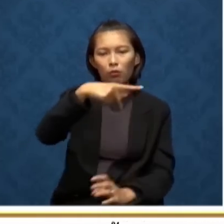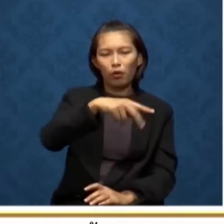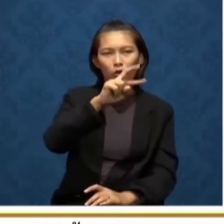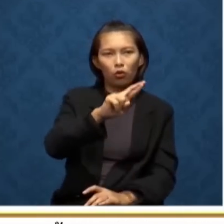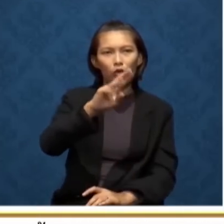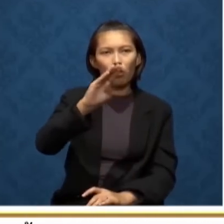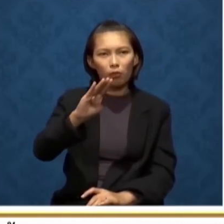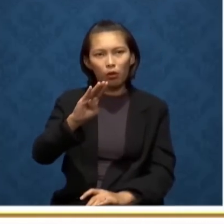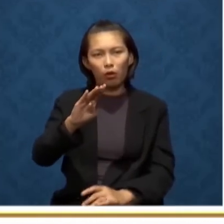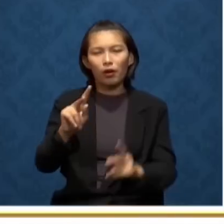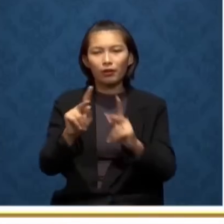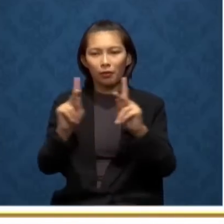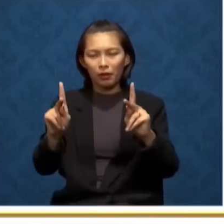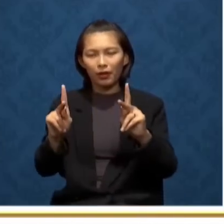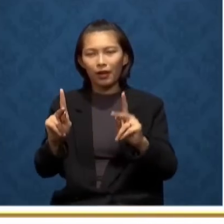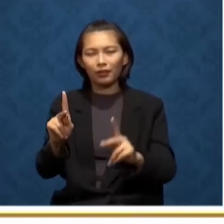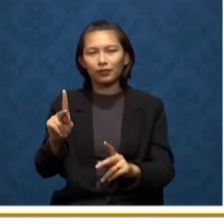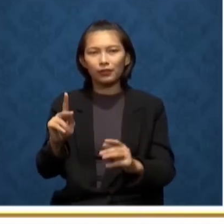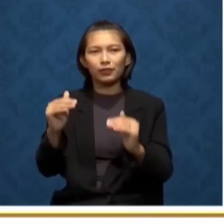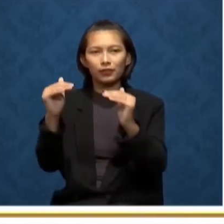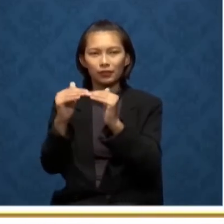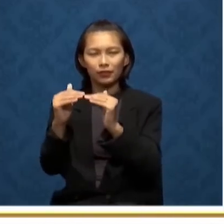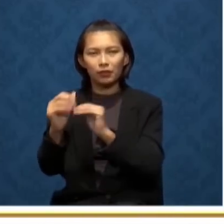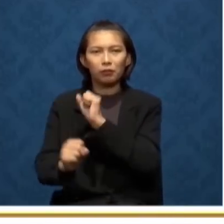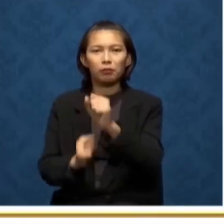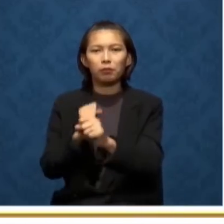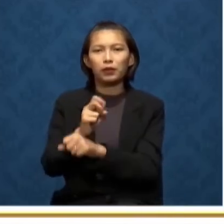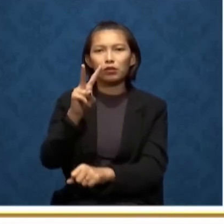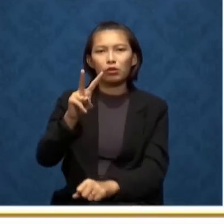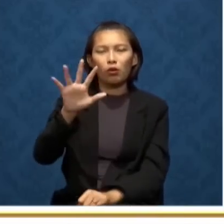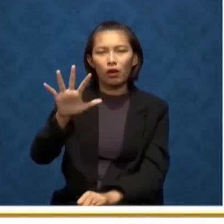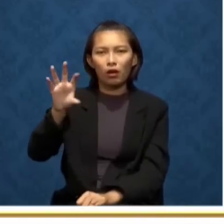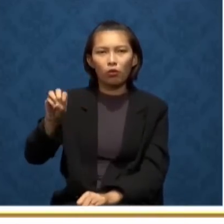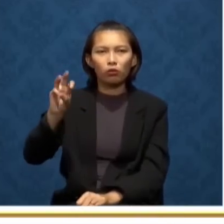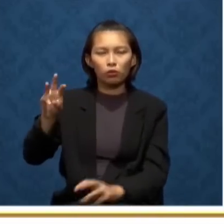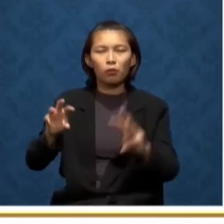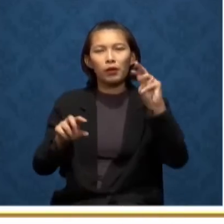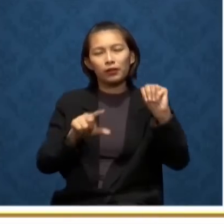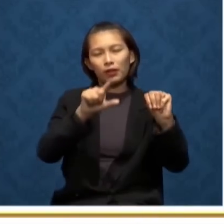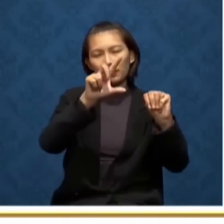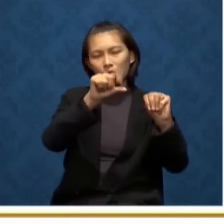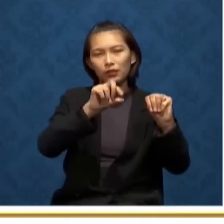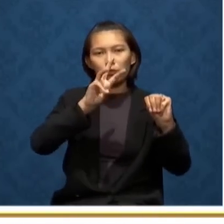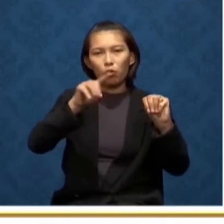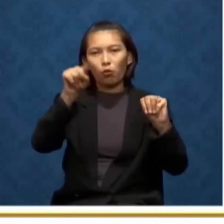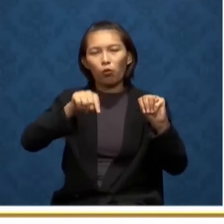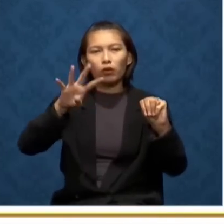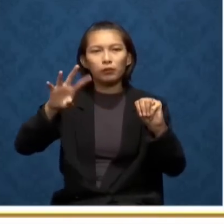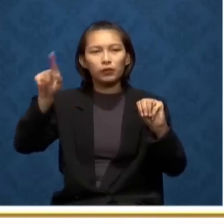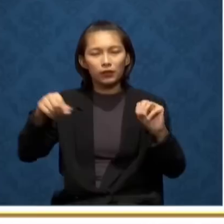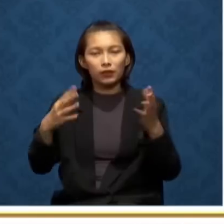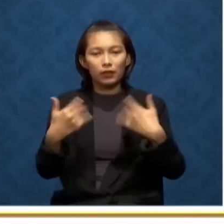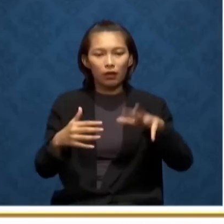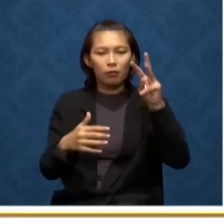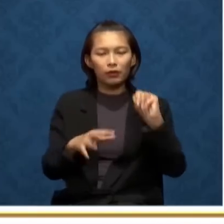วยคณะกรรมการสิทธิมนุษยชอย่ชาติ พอสอร 2.160 มาตรา 26.4 และมาตรา 44